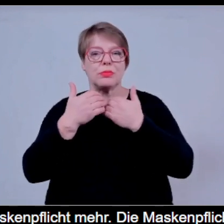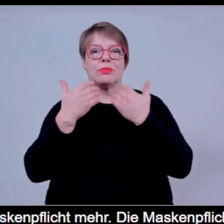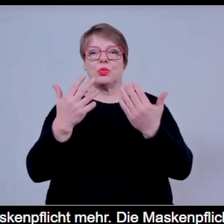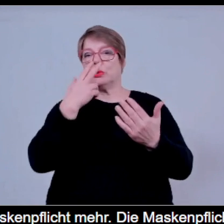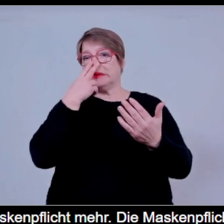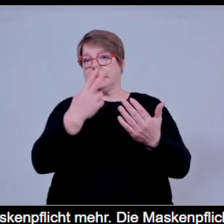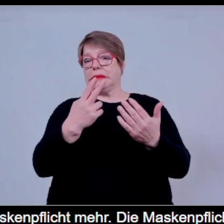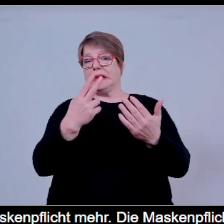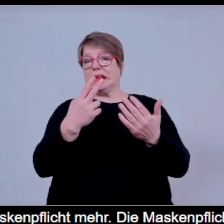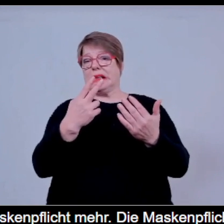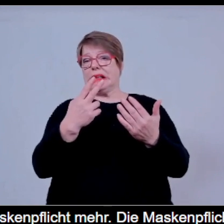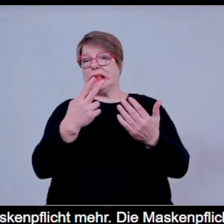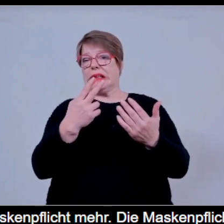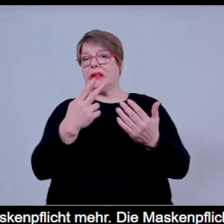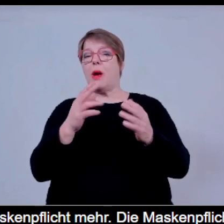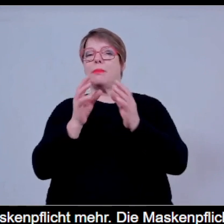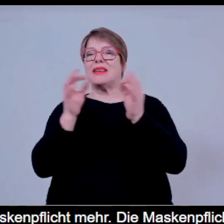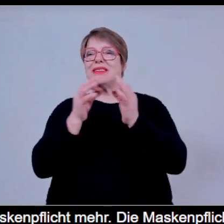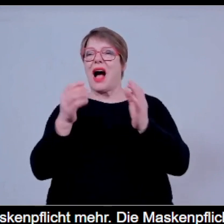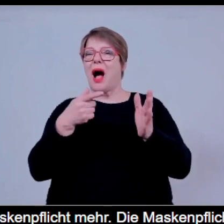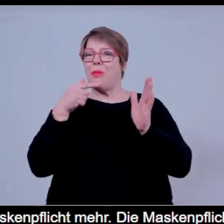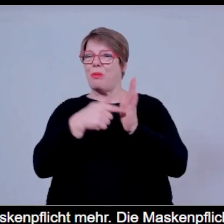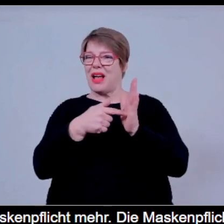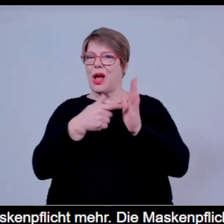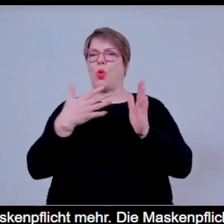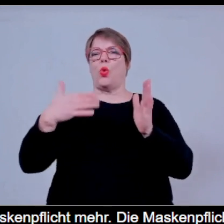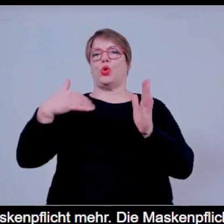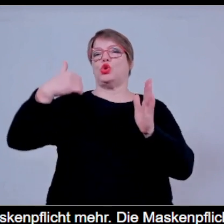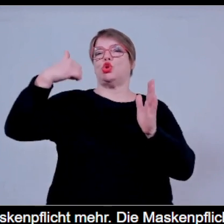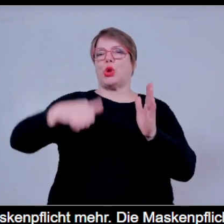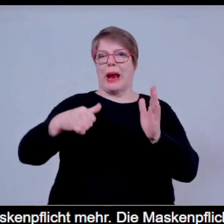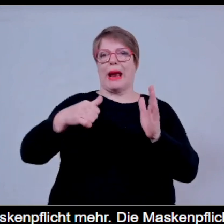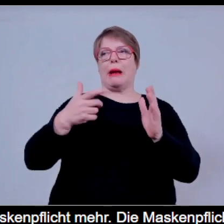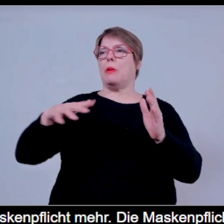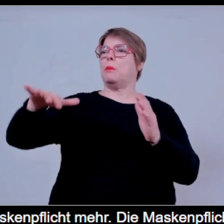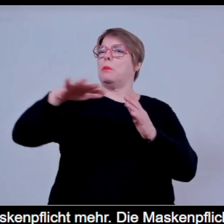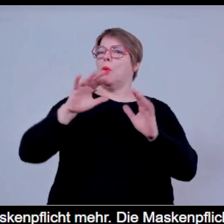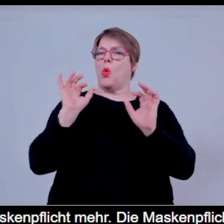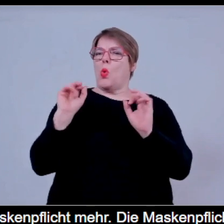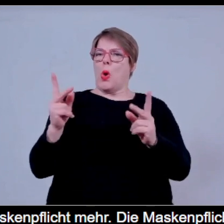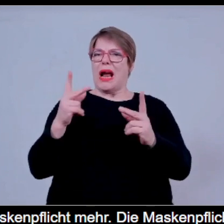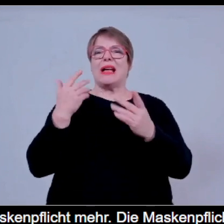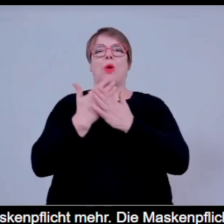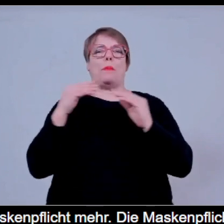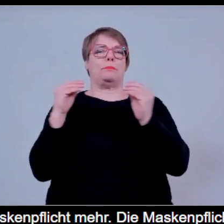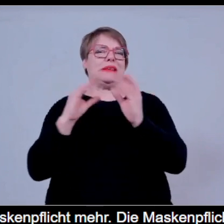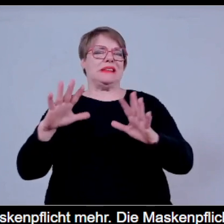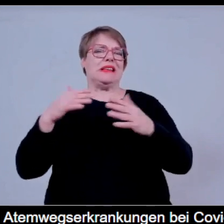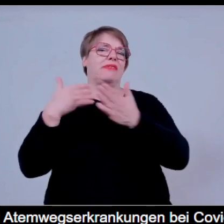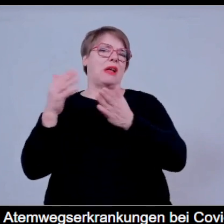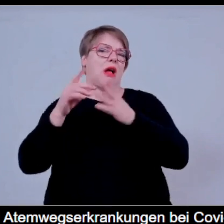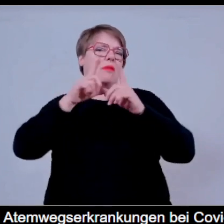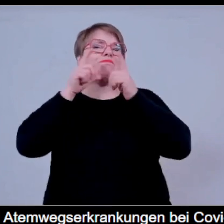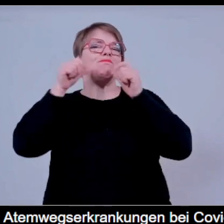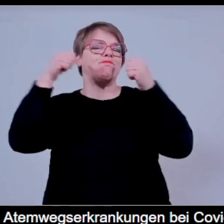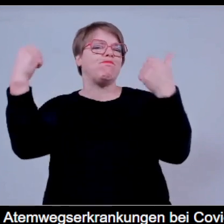Deswegen sind wir aus diesen Gesichtspunkten zu dieser Entscheidung gekommen, aber ich will auch deutlich sagen, in den Gesprächen mit vielen Ärzten und anderen